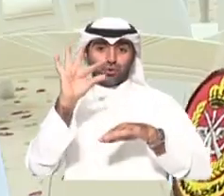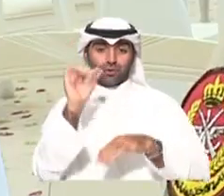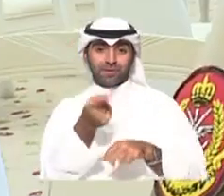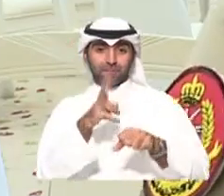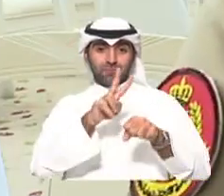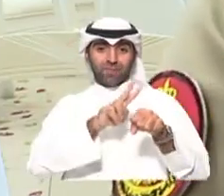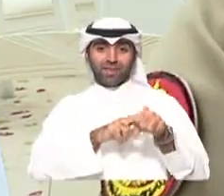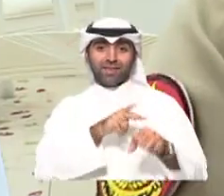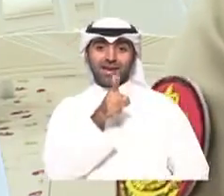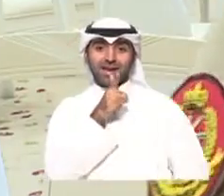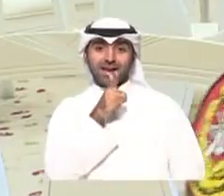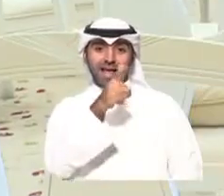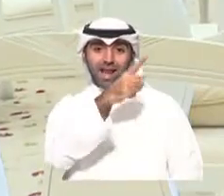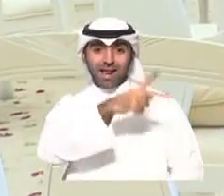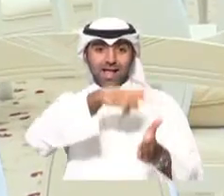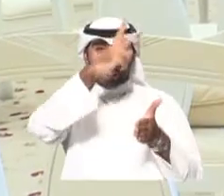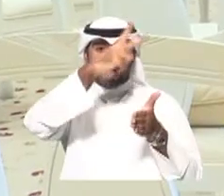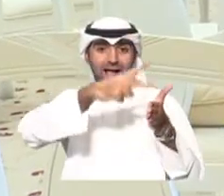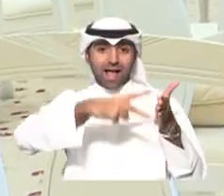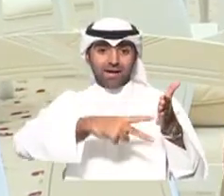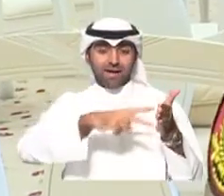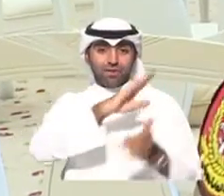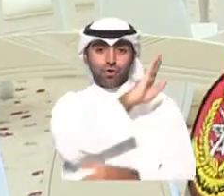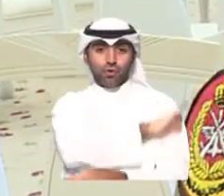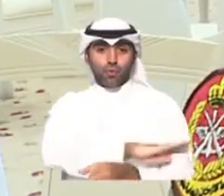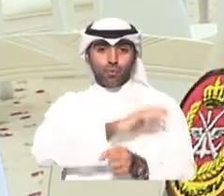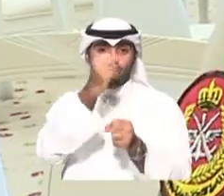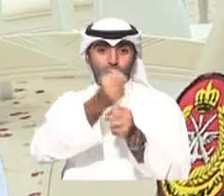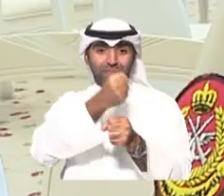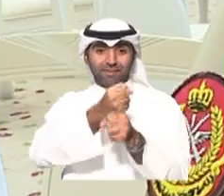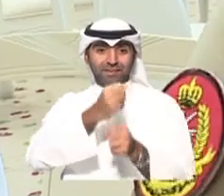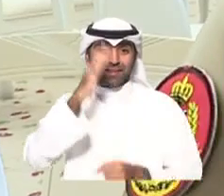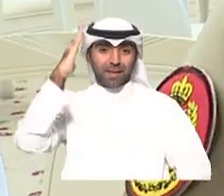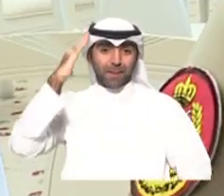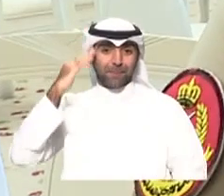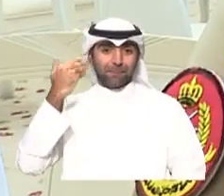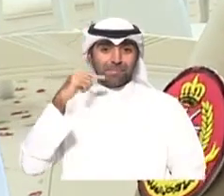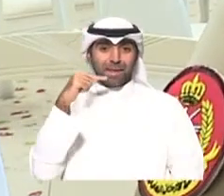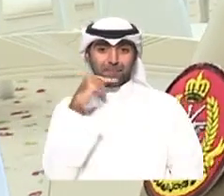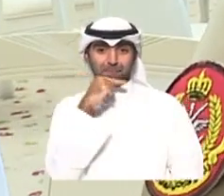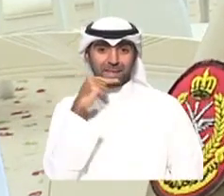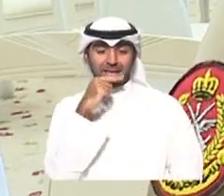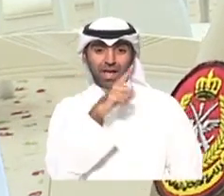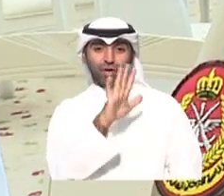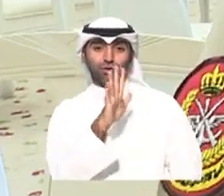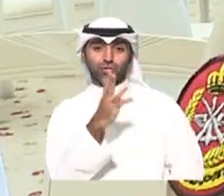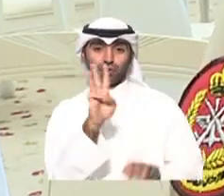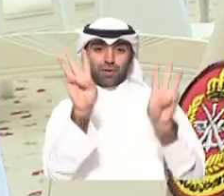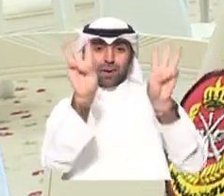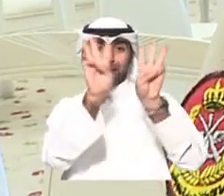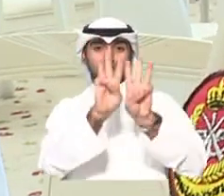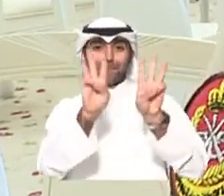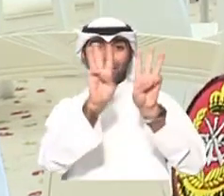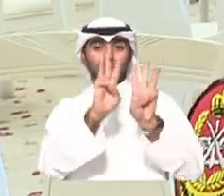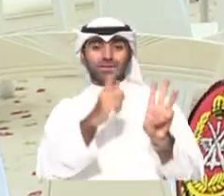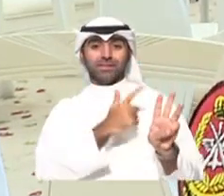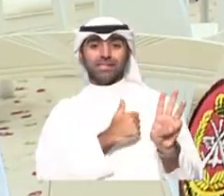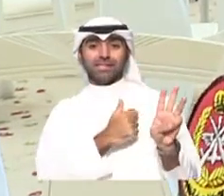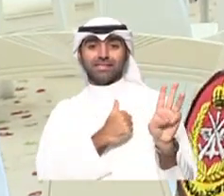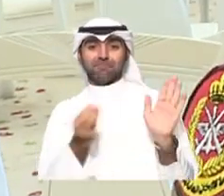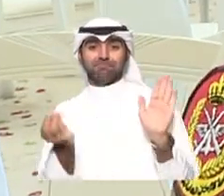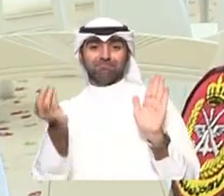طريقة قبولهم راح يتم عن طريق الموقع الإلكتروني لدى وزارة الدفاع، تدخل على الموقع الإلكتروني لدى وزارة